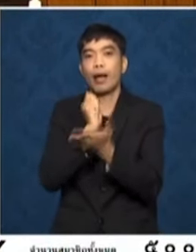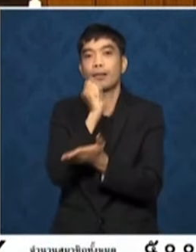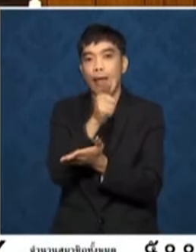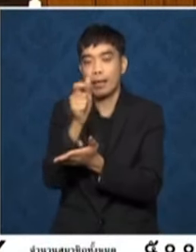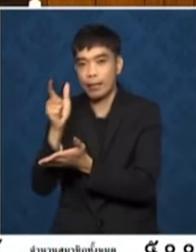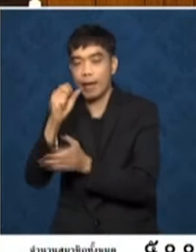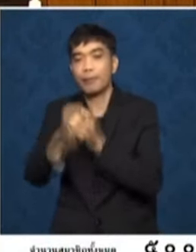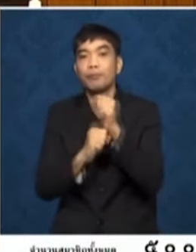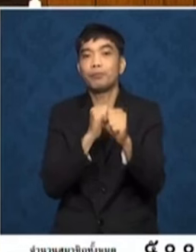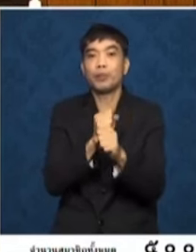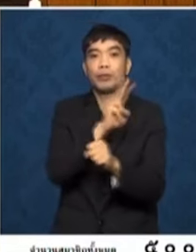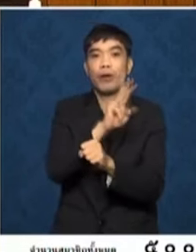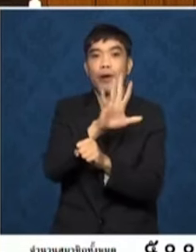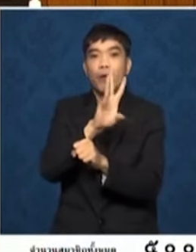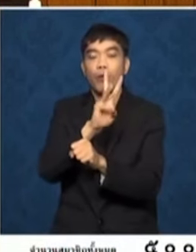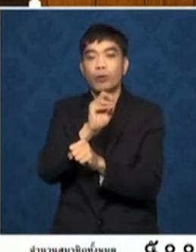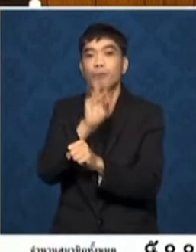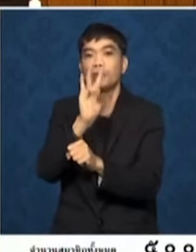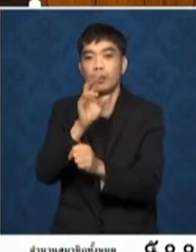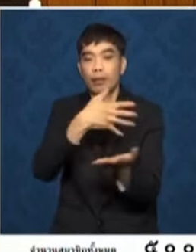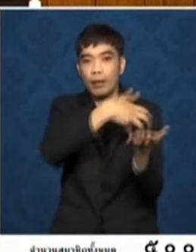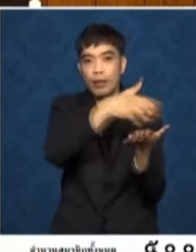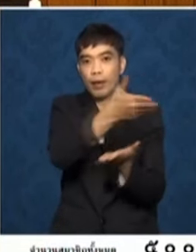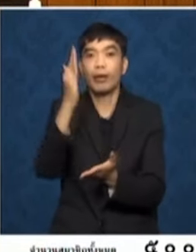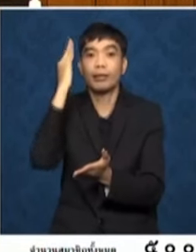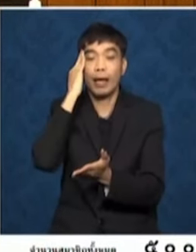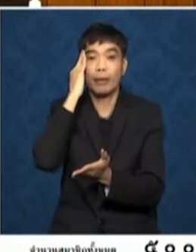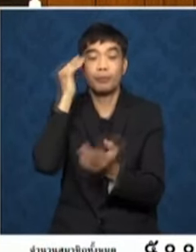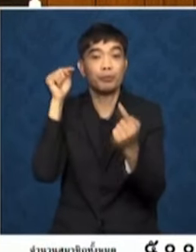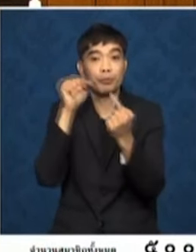2,567 ต่อที่ประชุมดังนี้